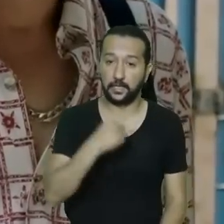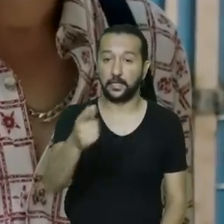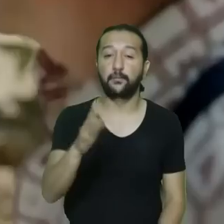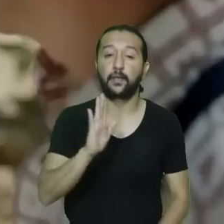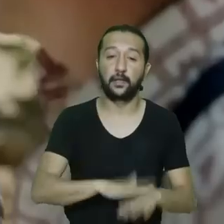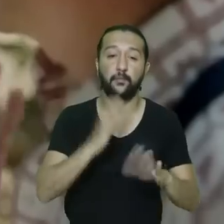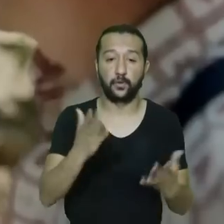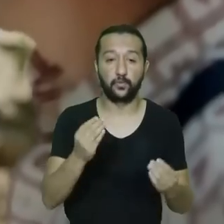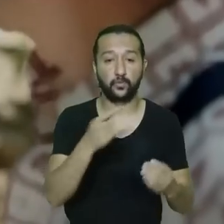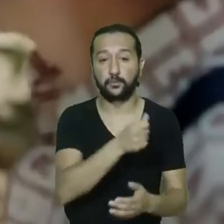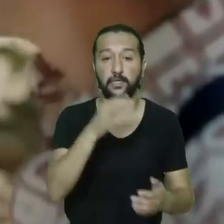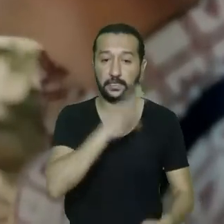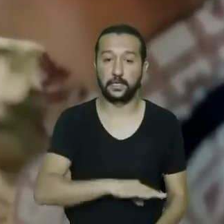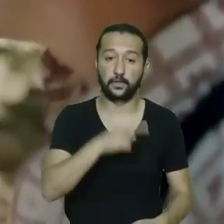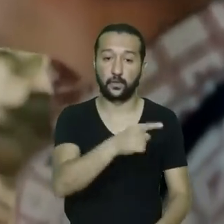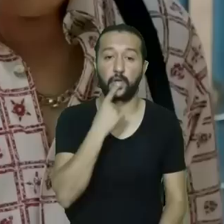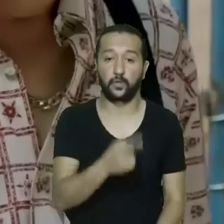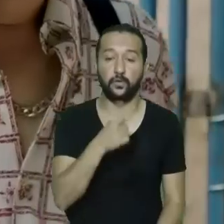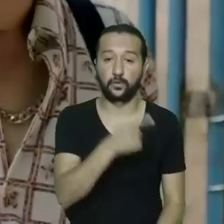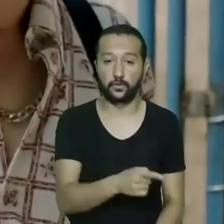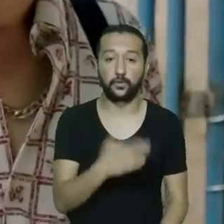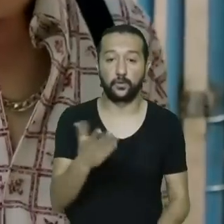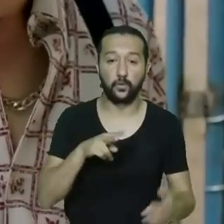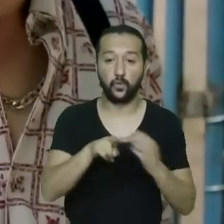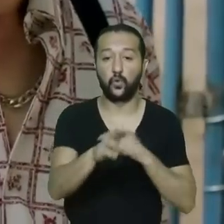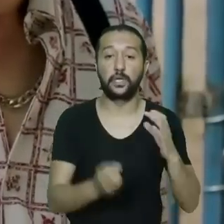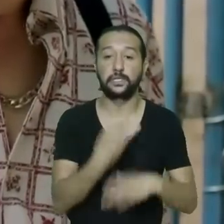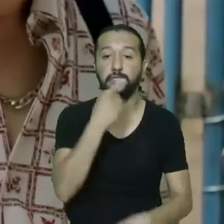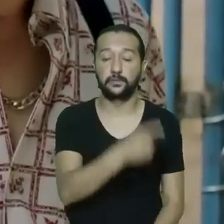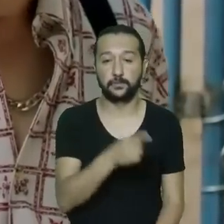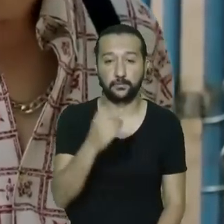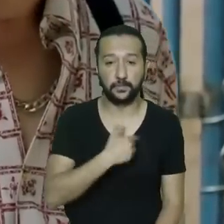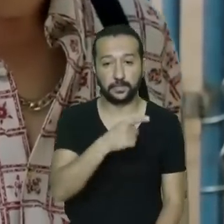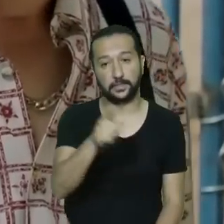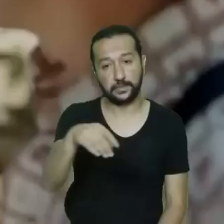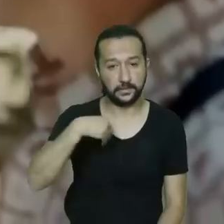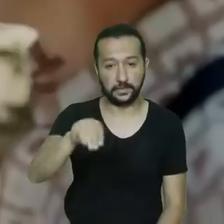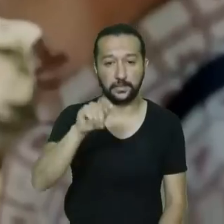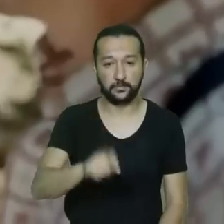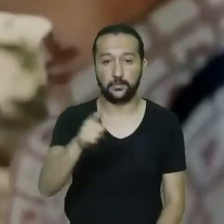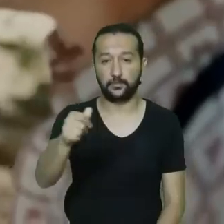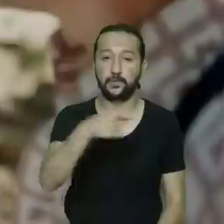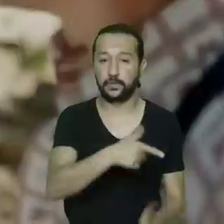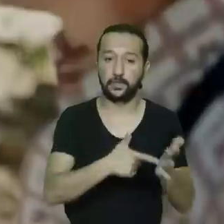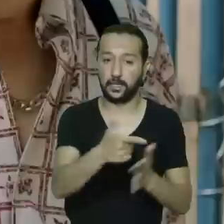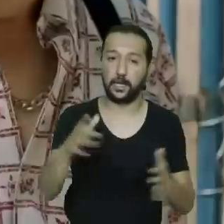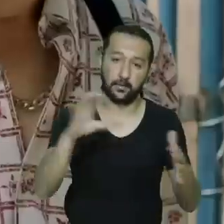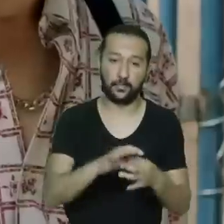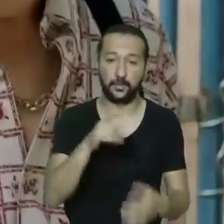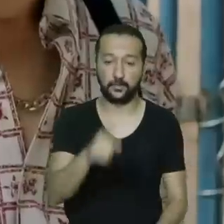emme çok para edeceğim, şöyle diyorlar. Yol geçeceğimiş. Ben onu sana satam, sen parayı tarlaya